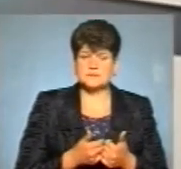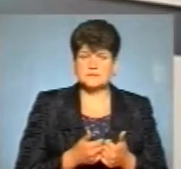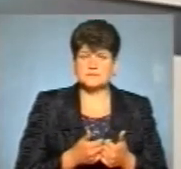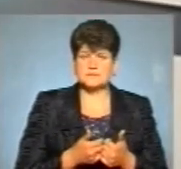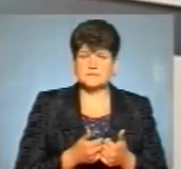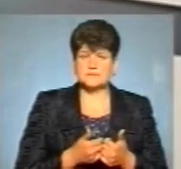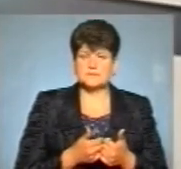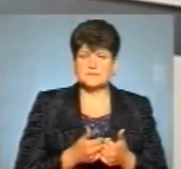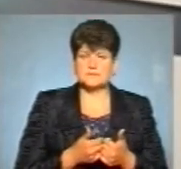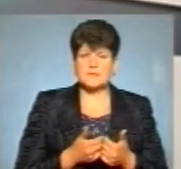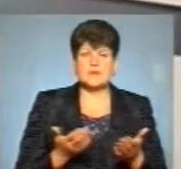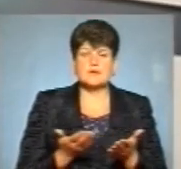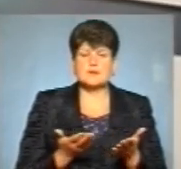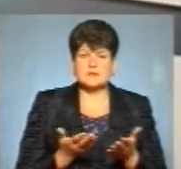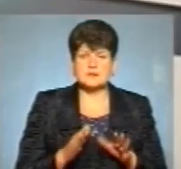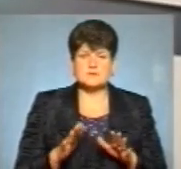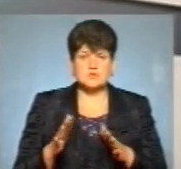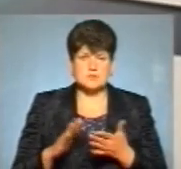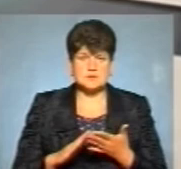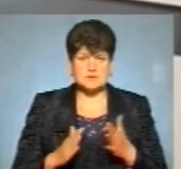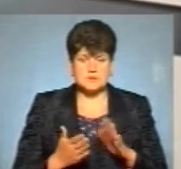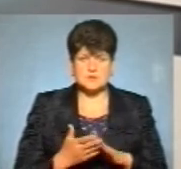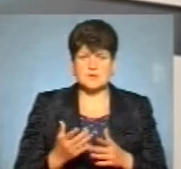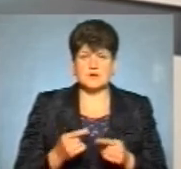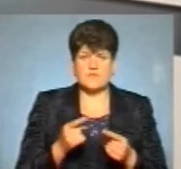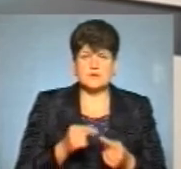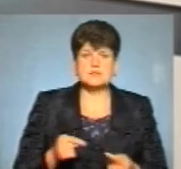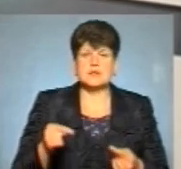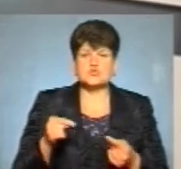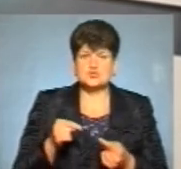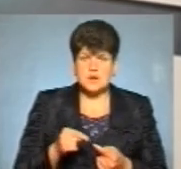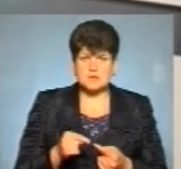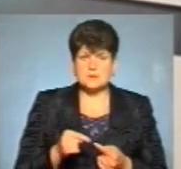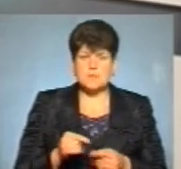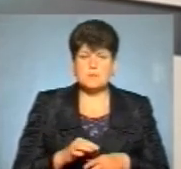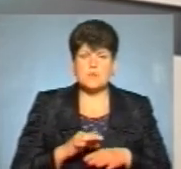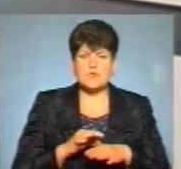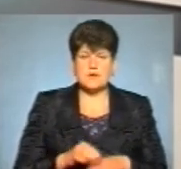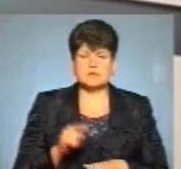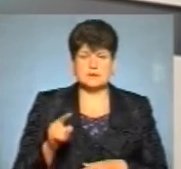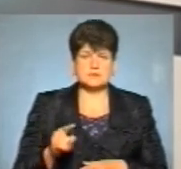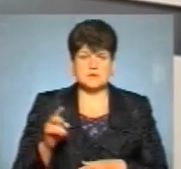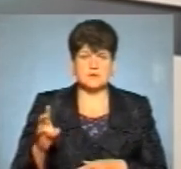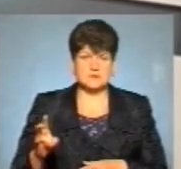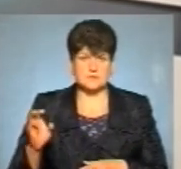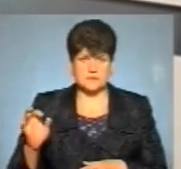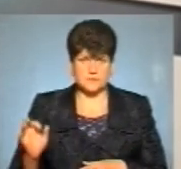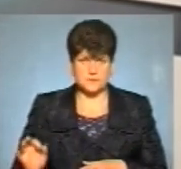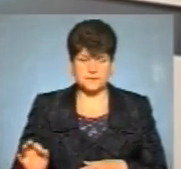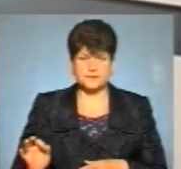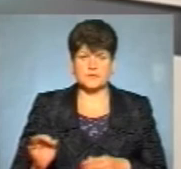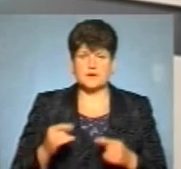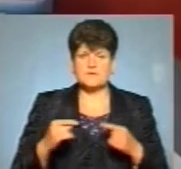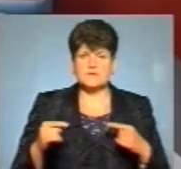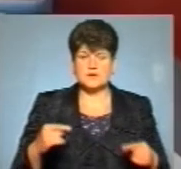по комісії з надзвичайних ситуацій, яка визначатиме проведення зовнішнього незалежного оцінювання в